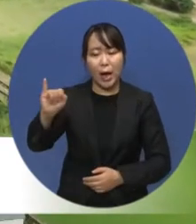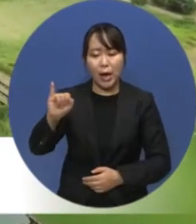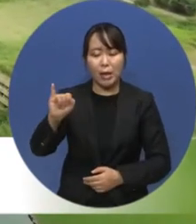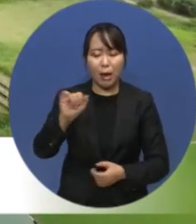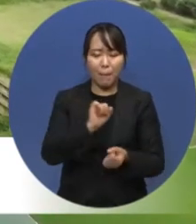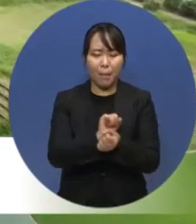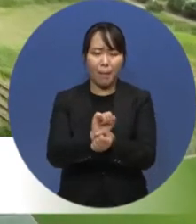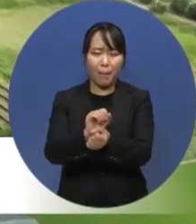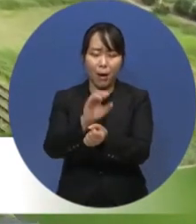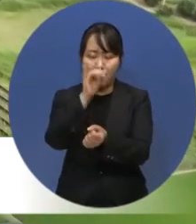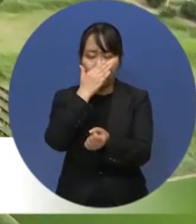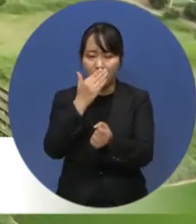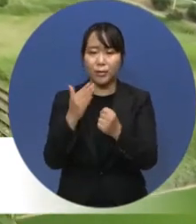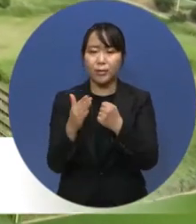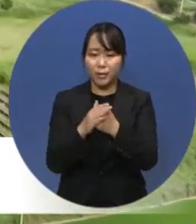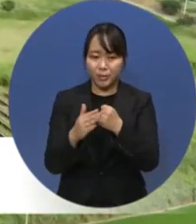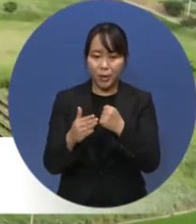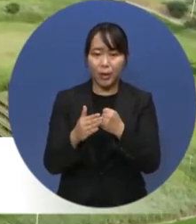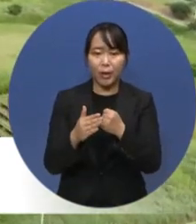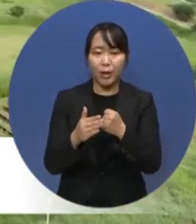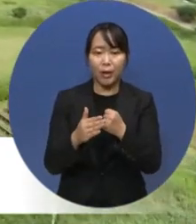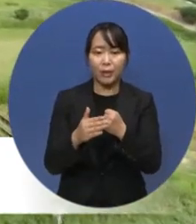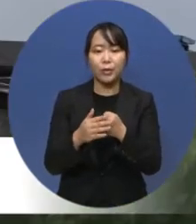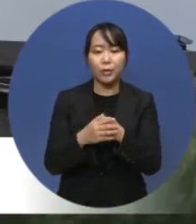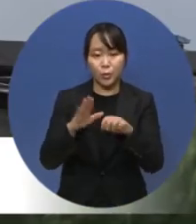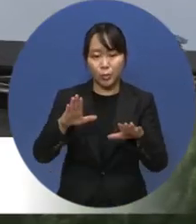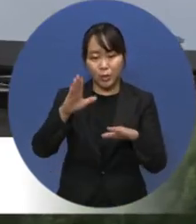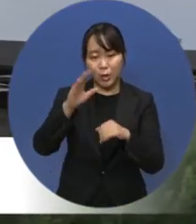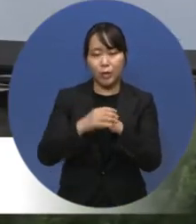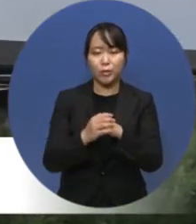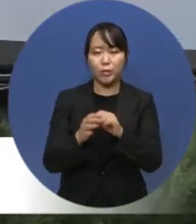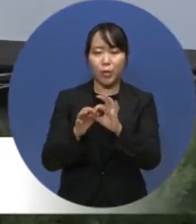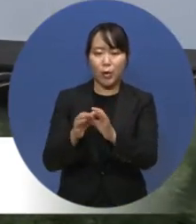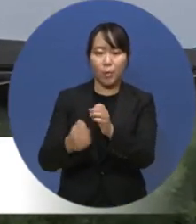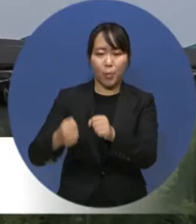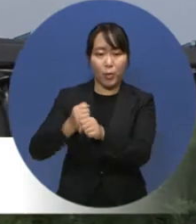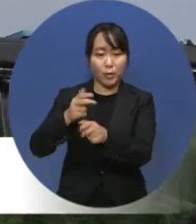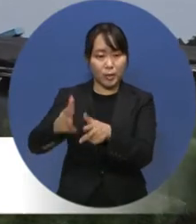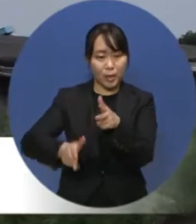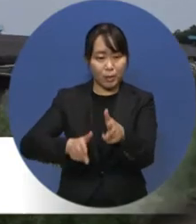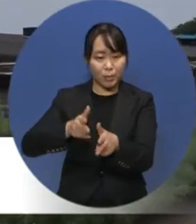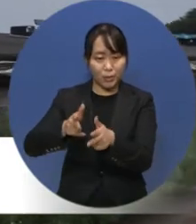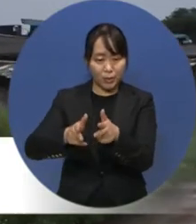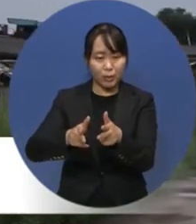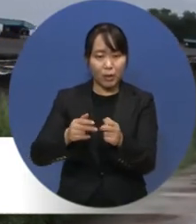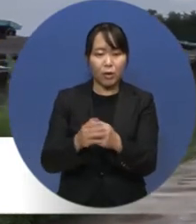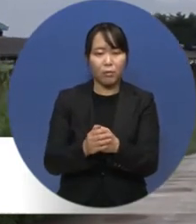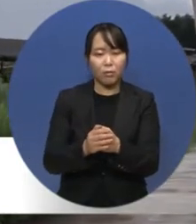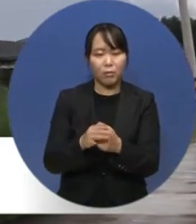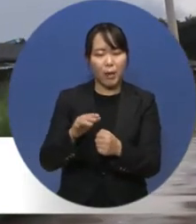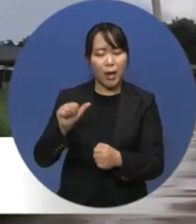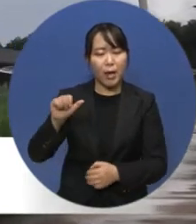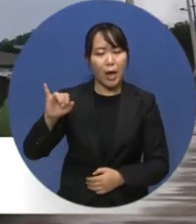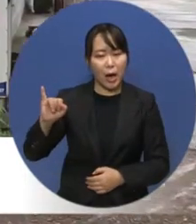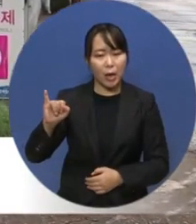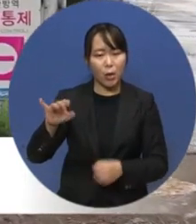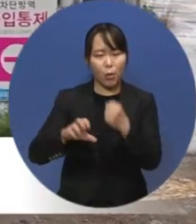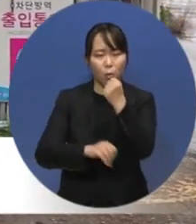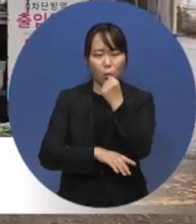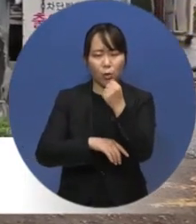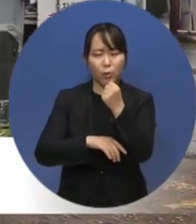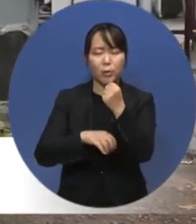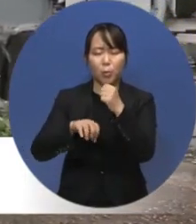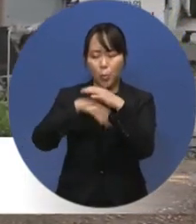그런 요인이 되죠. 그래서 이번에 가공류 농장 복원 사업은 이런 고병원성 AI를 원천적으로